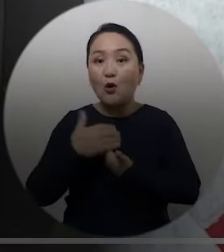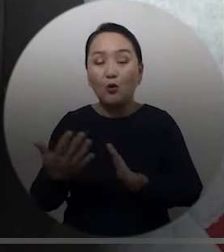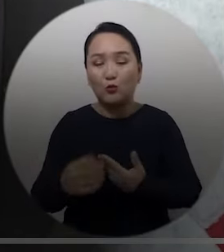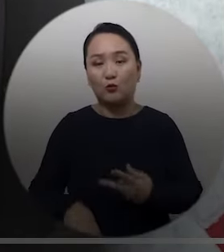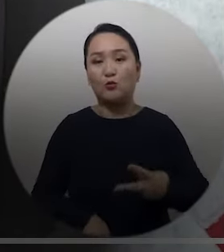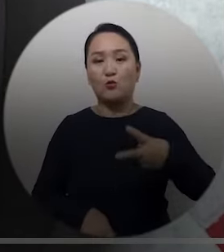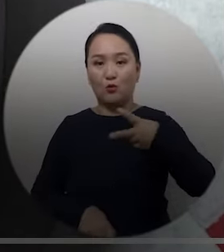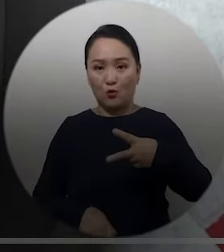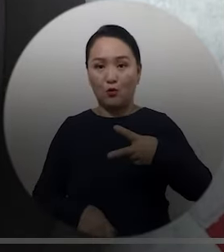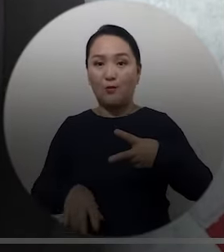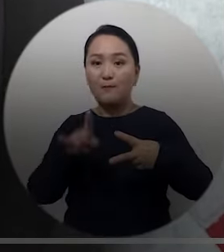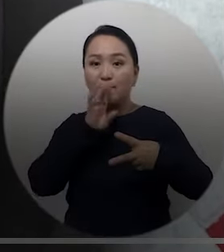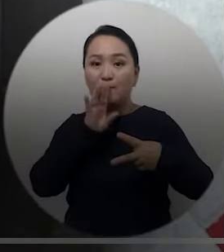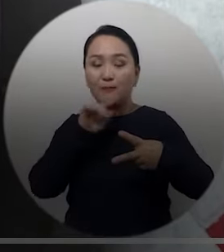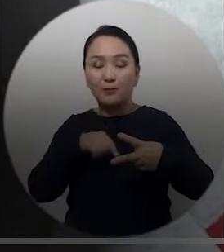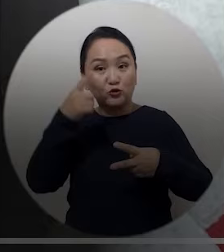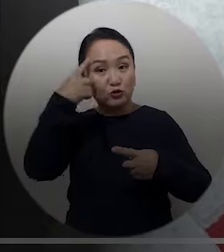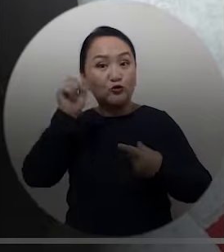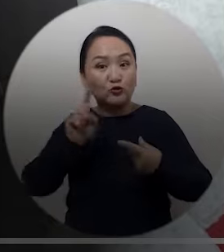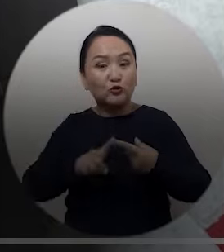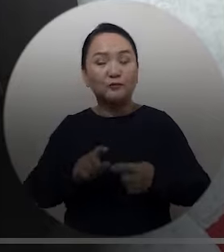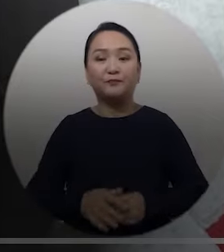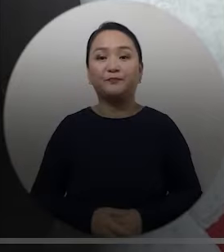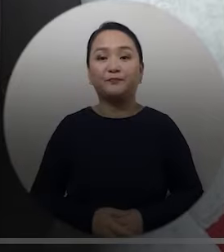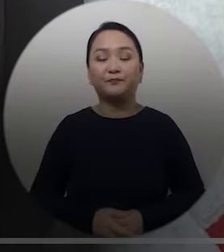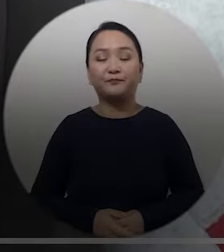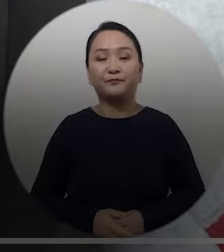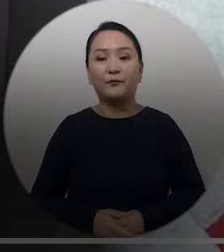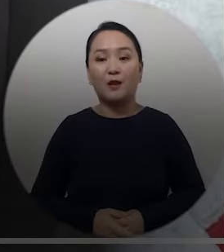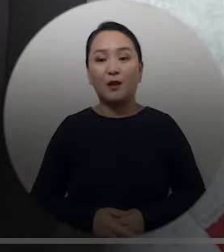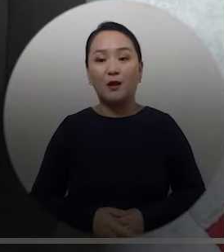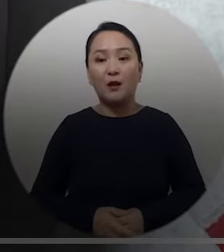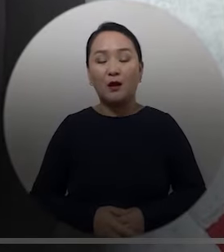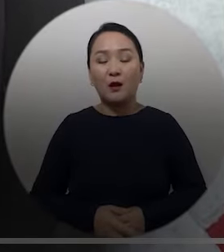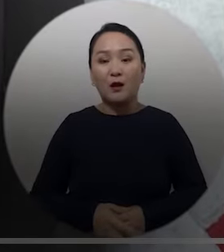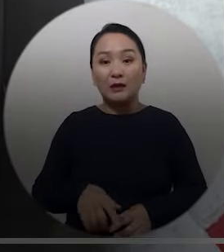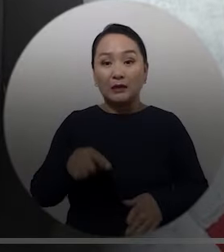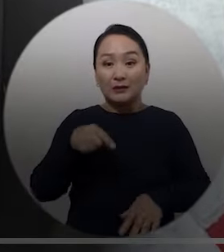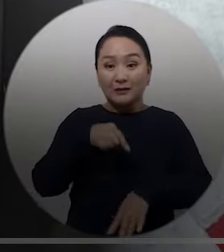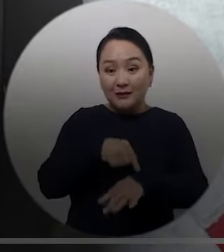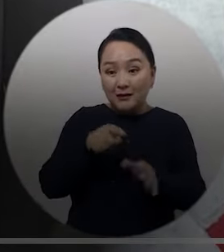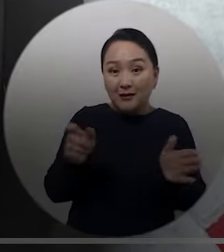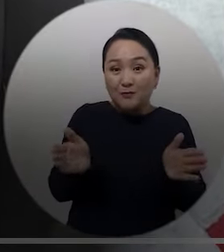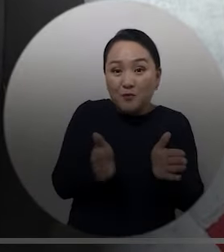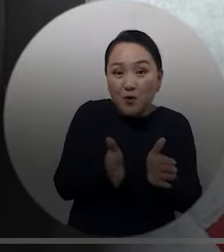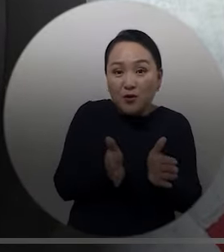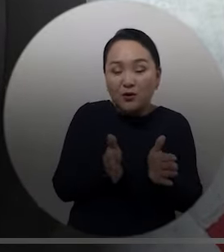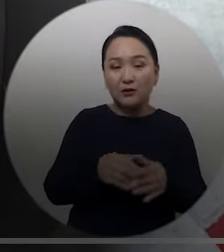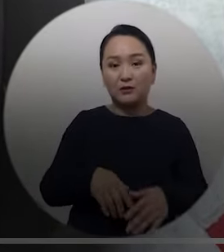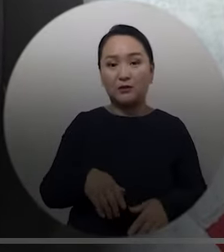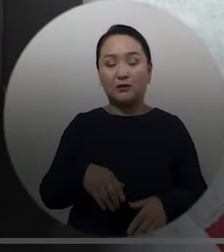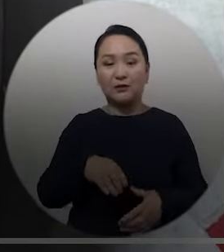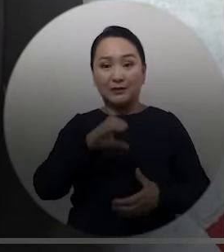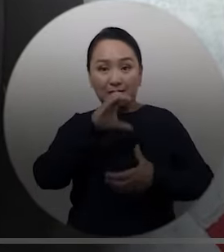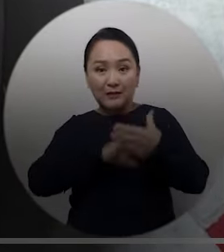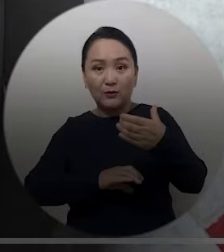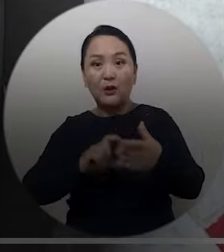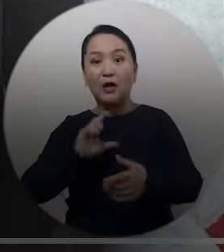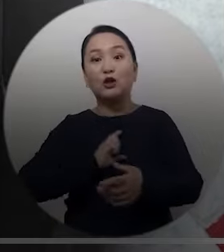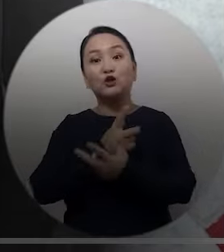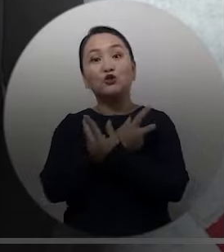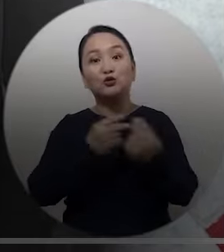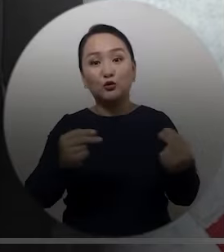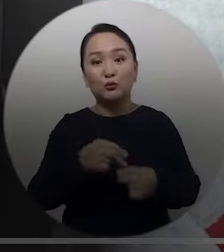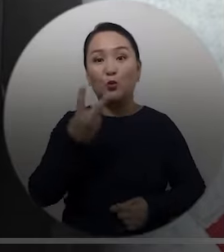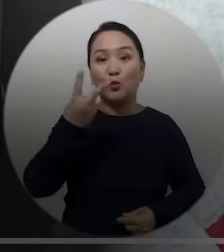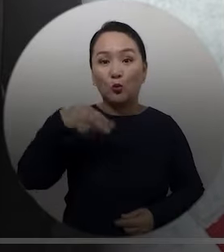хоёр одоо үндсэн бид нар зорилго тавьж ээн л да. Хамгийн богино хугацаанд санхүүгийн одоо эрх чөлөөнд